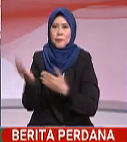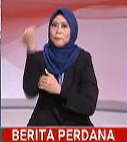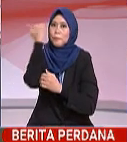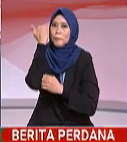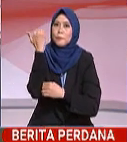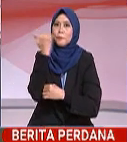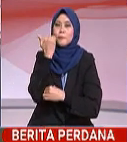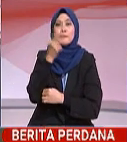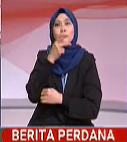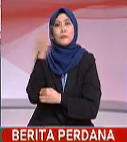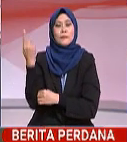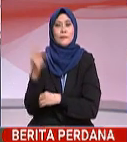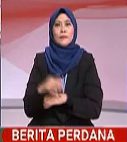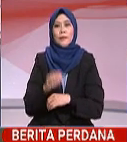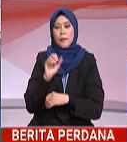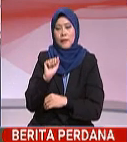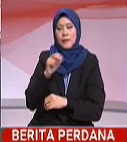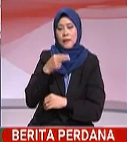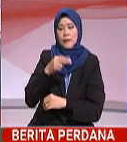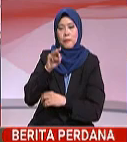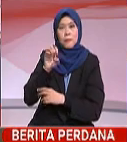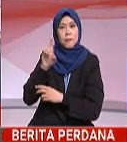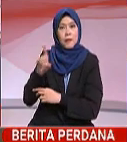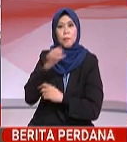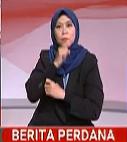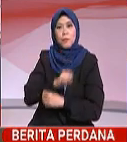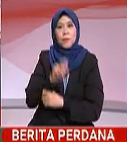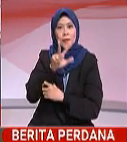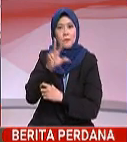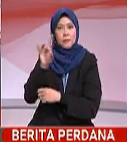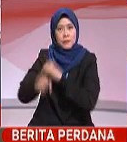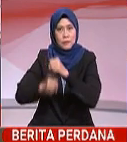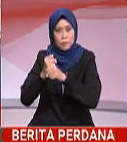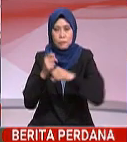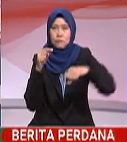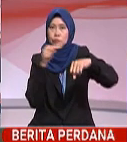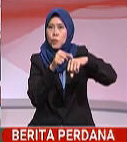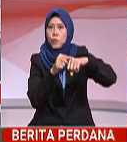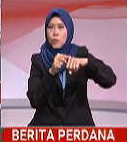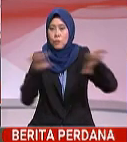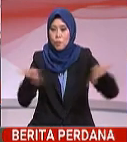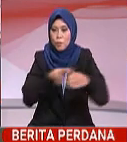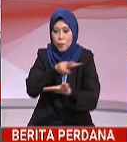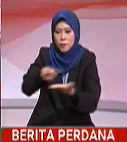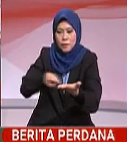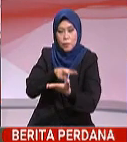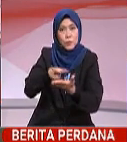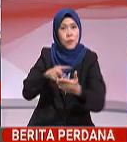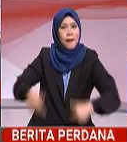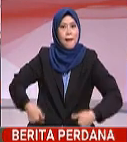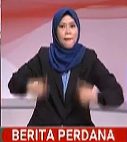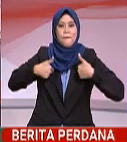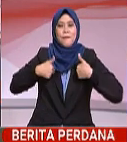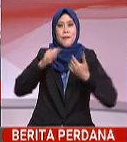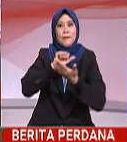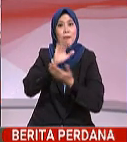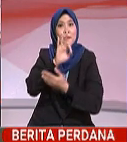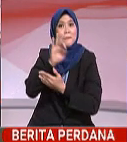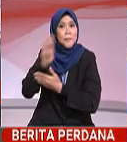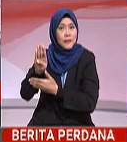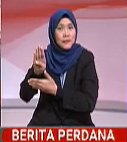Session Kajang. Ahmad Tuah Abdullah, 38 tahun, dituduh membuat video secara langsung di akaun Facebook